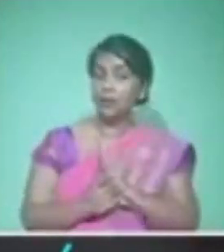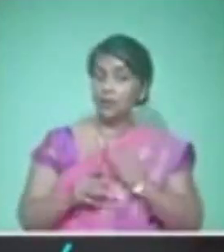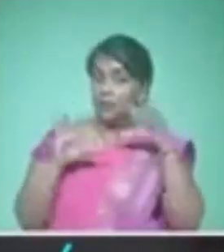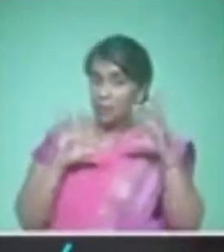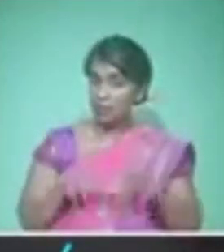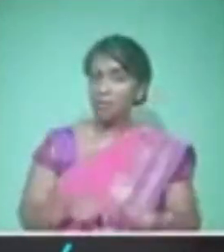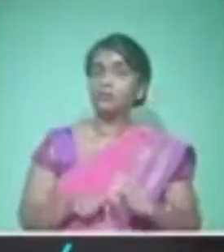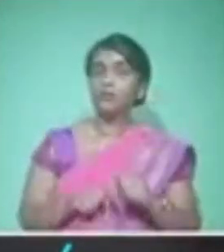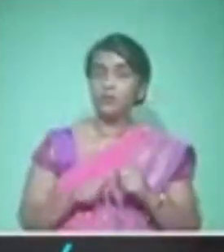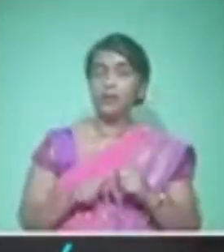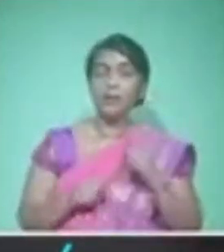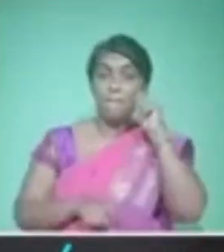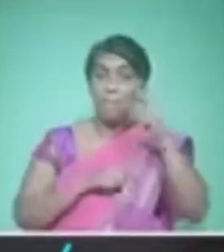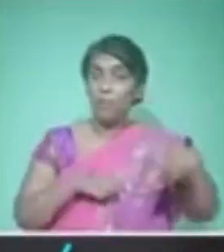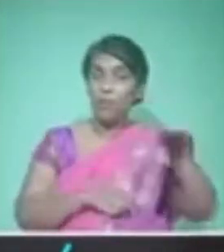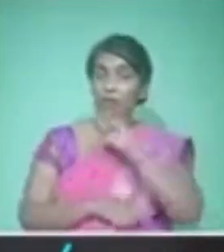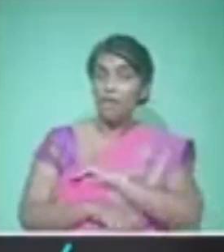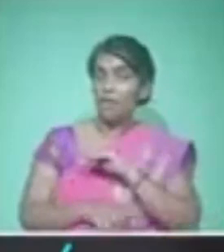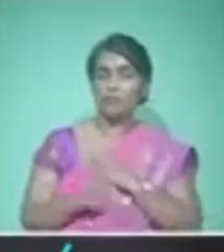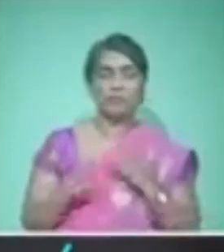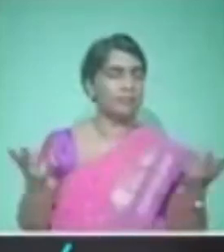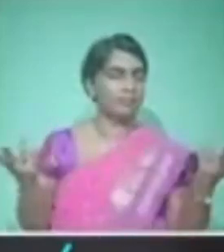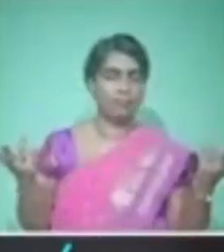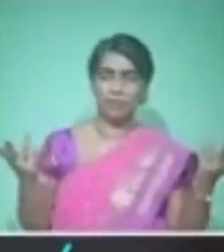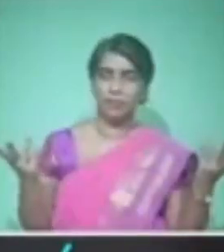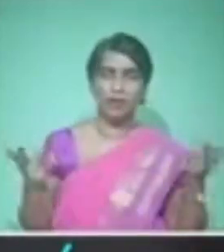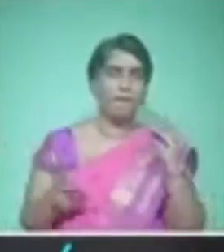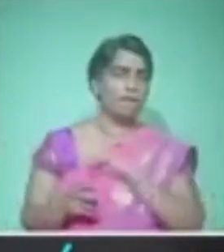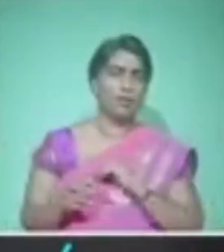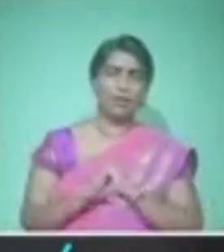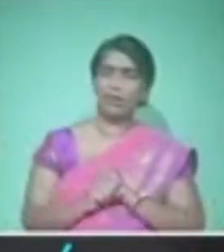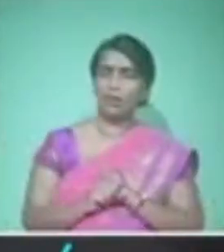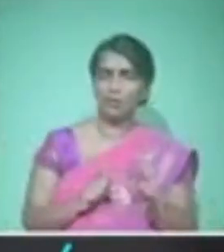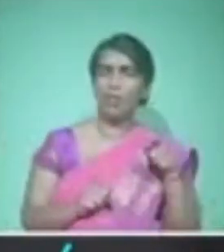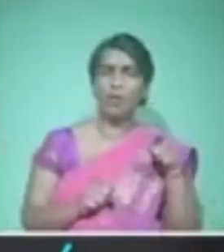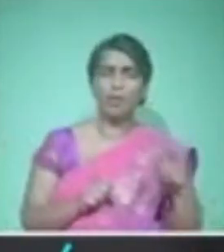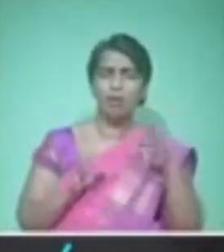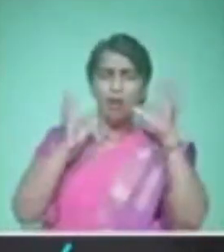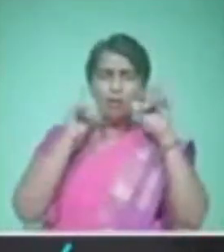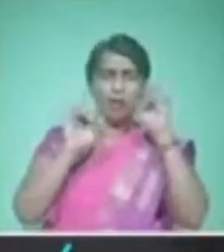ඒකාධිකාරයකින් පාරිභෝගියට වාසියක් නැහැ වාසියක් නැහැ මොකද්ද මේ බිල්